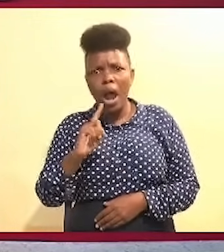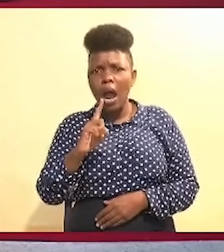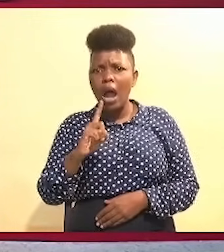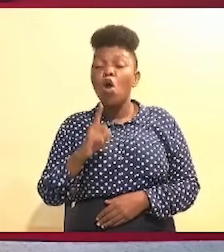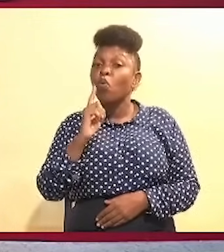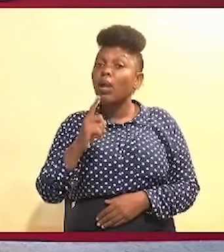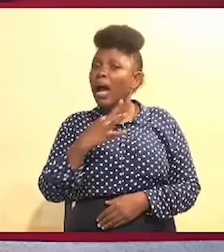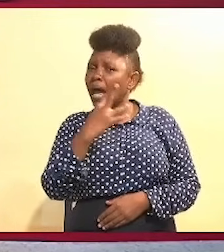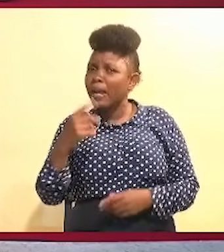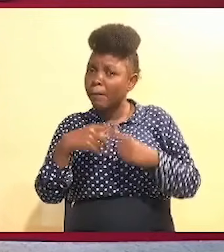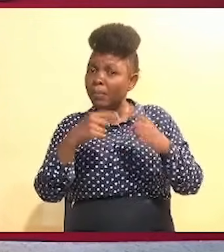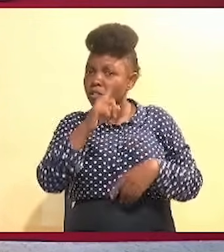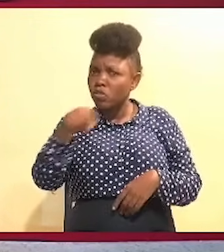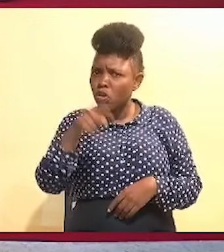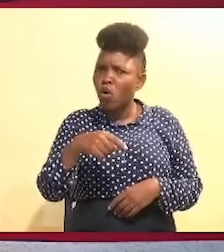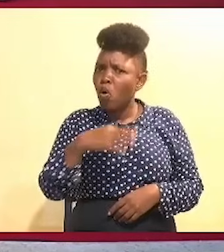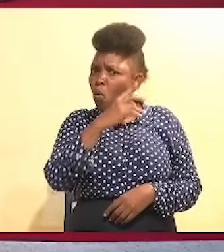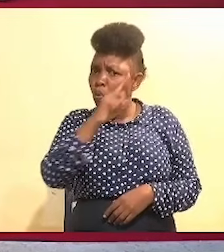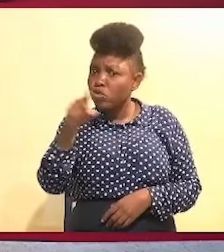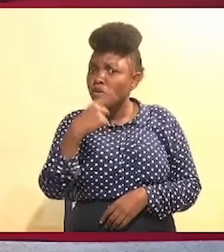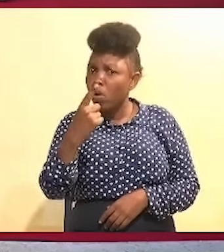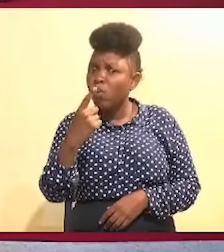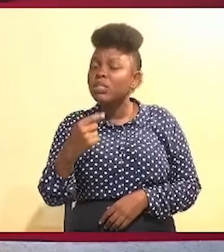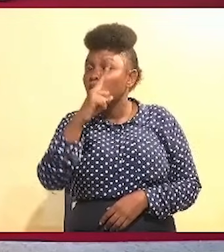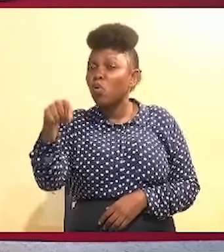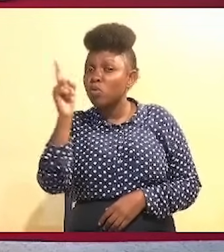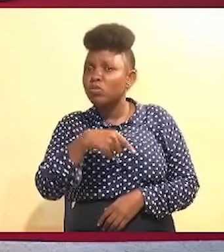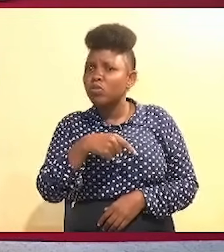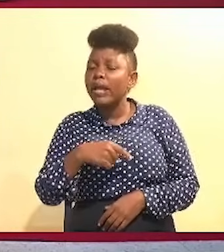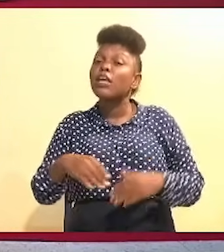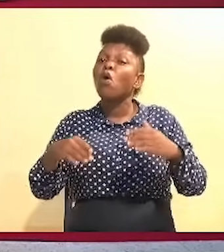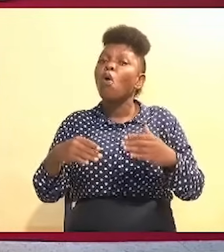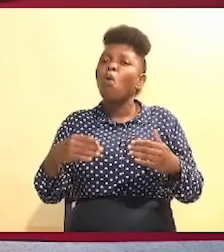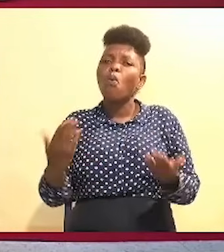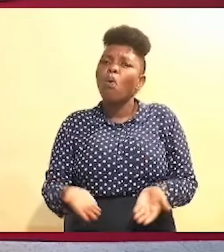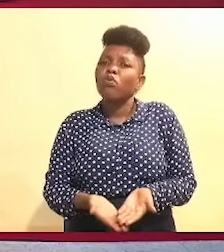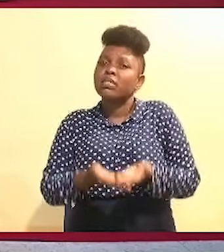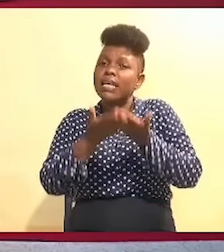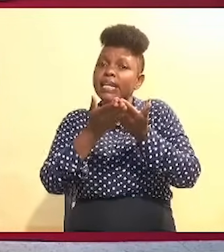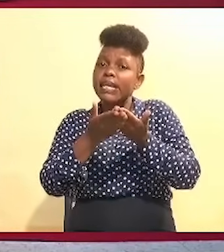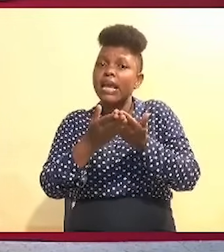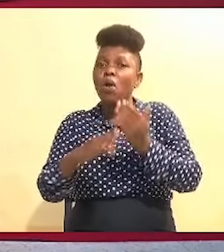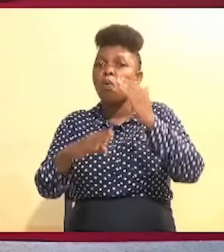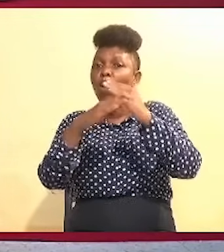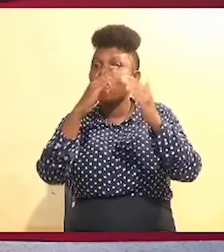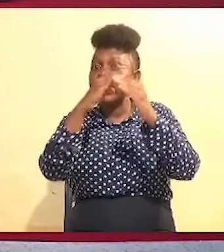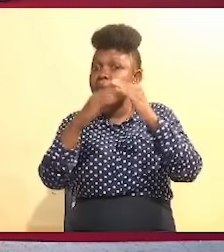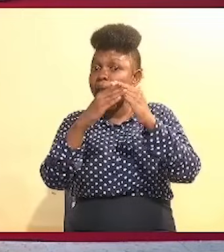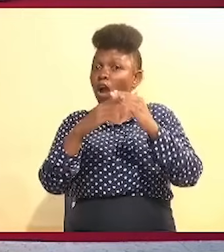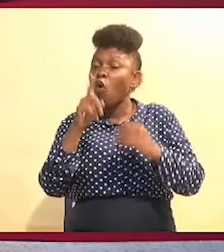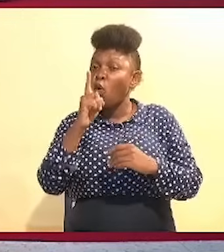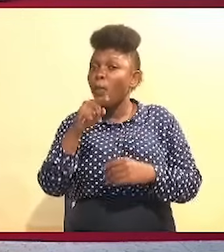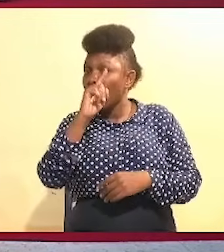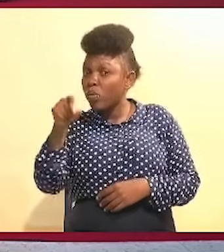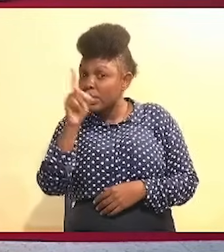kadhaa za ukosoaji. Kuna ukosoaji wa kwanza unaitwa ukosoaji wa kujenga, constructive criticism. Kuna ukosoaji